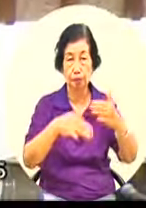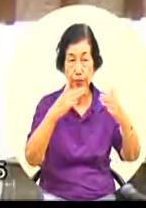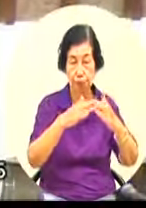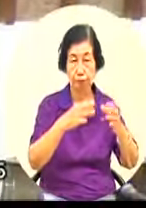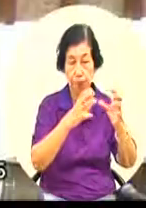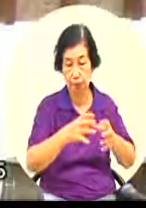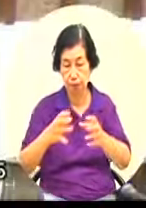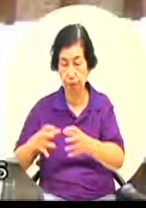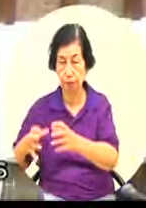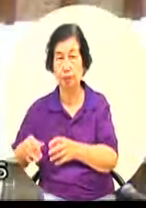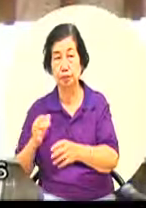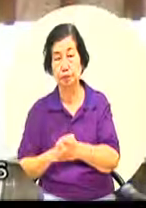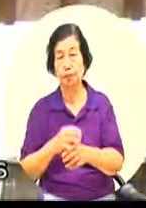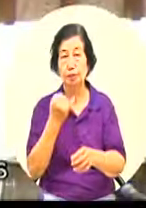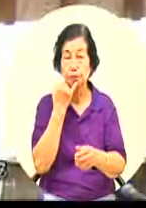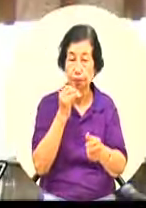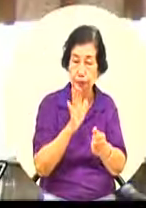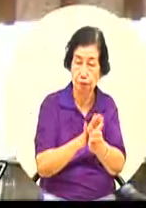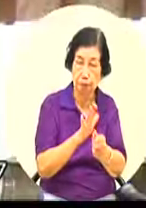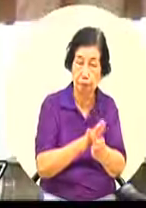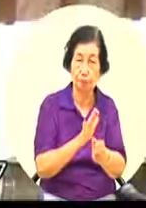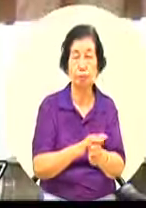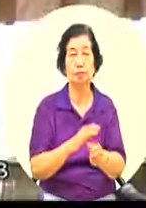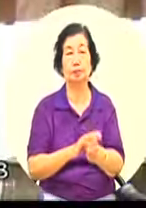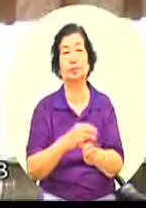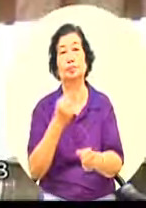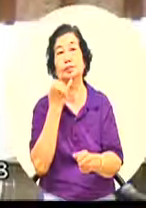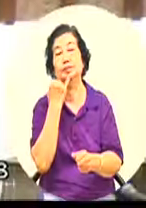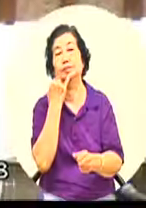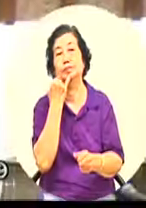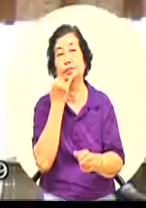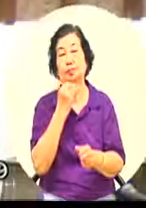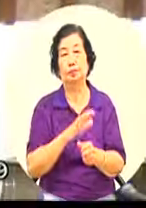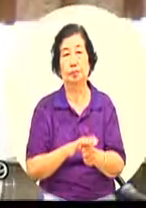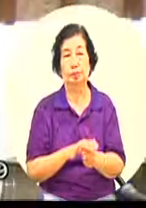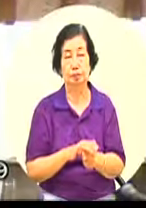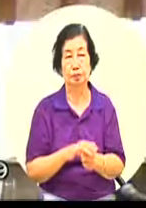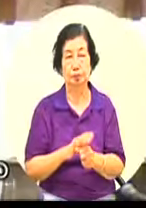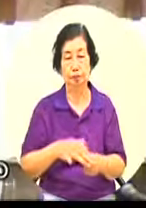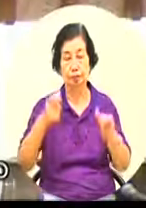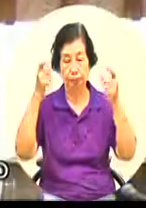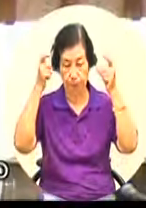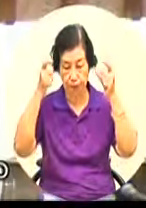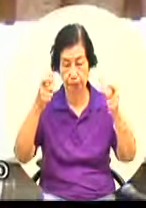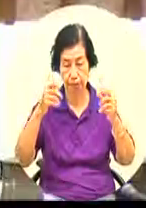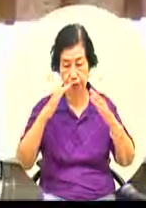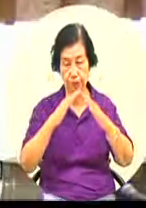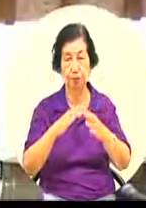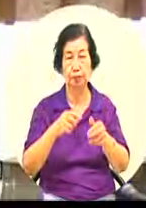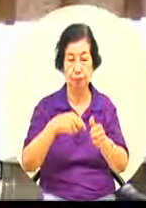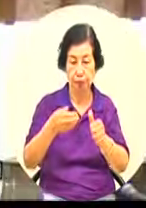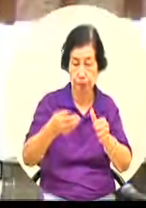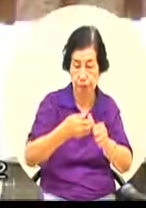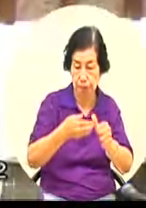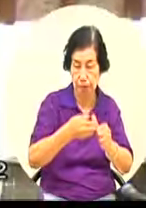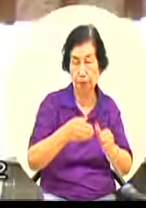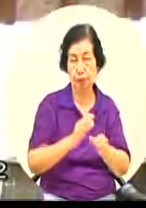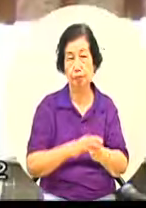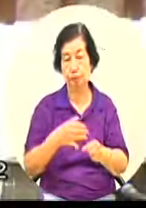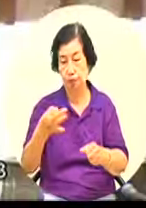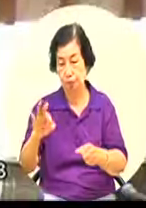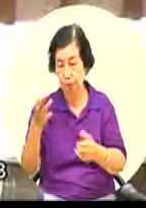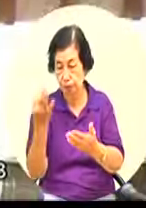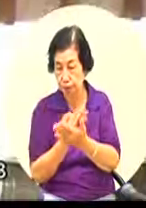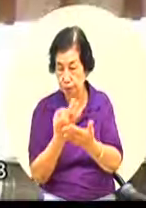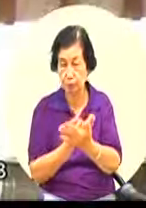够更加的充实设备，然后不要总是一句话说教育局高雄市目前财政困难，所以可能教育经费没有办法再增